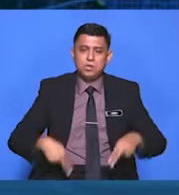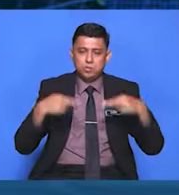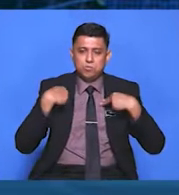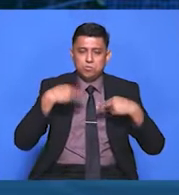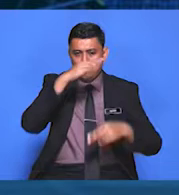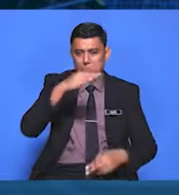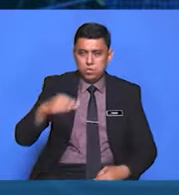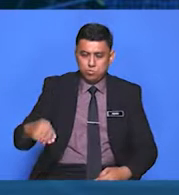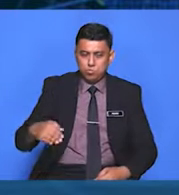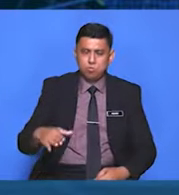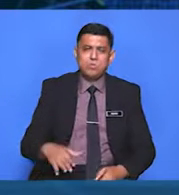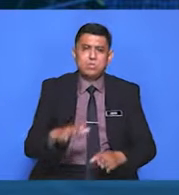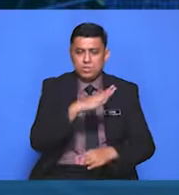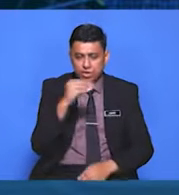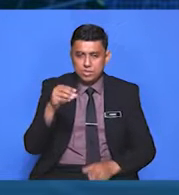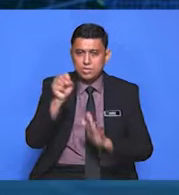dan sebaliknya.